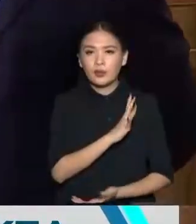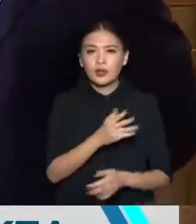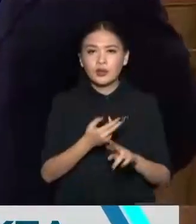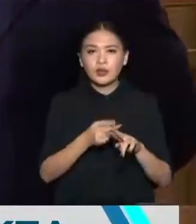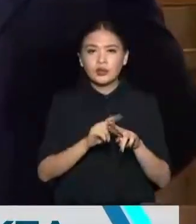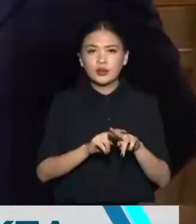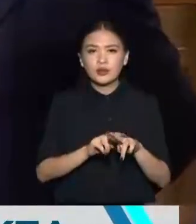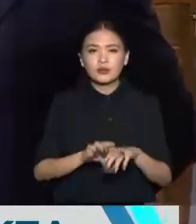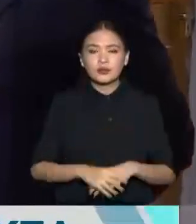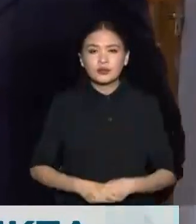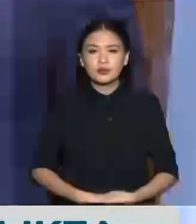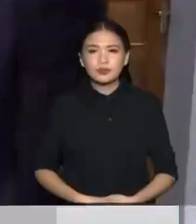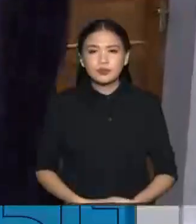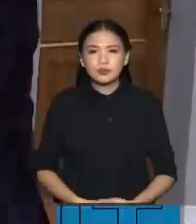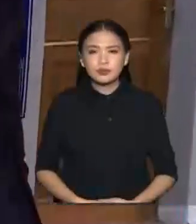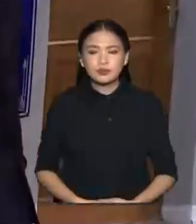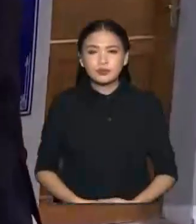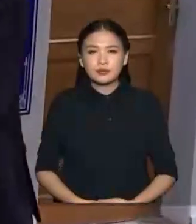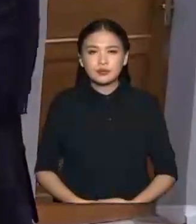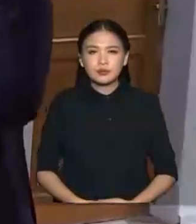Жасұлан Бақытбек, Жібек жолы, Байқоңыр.